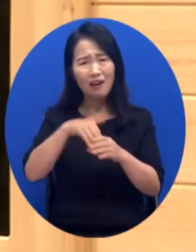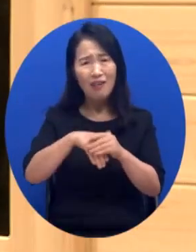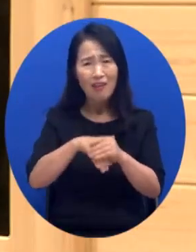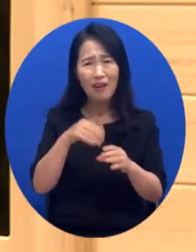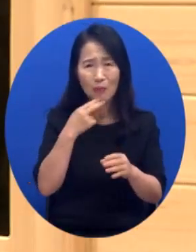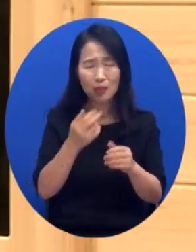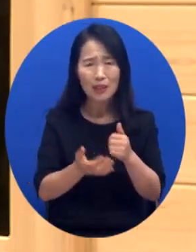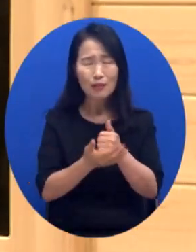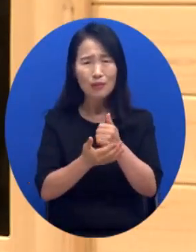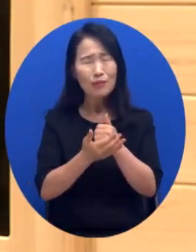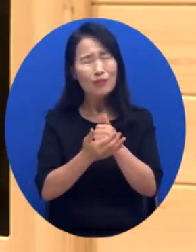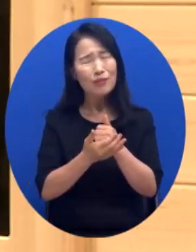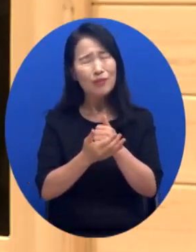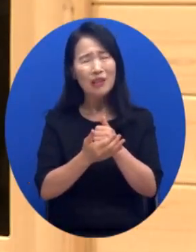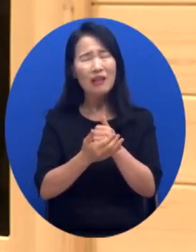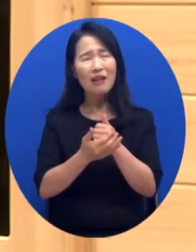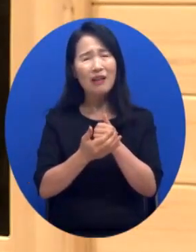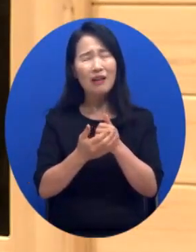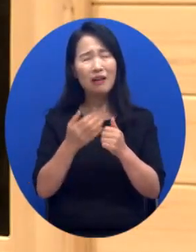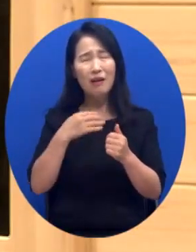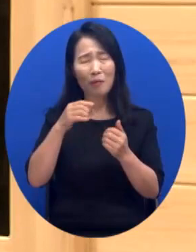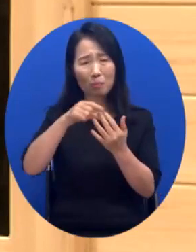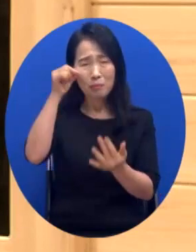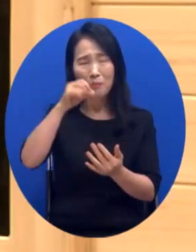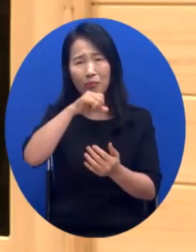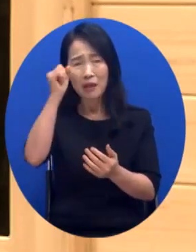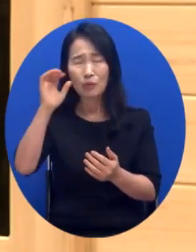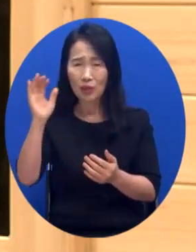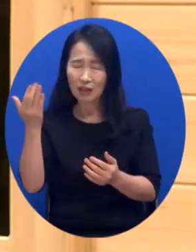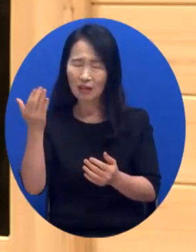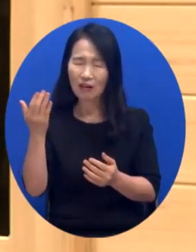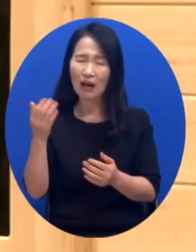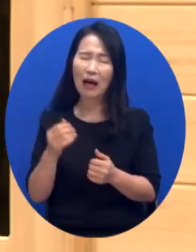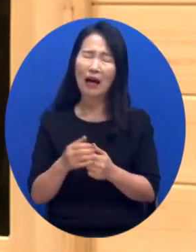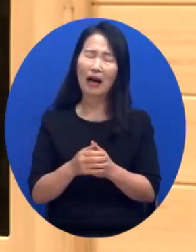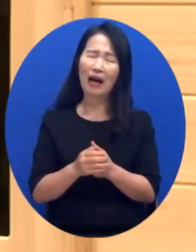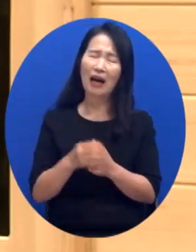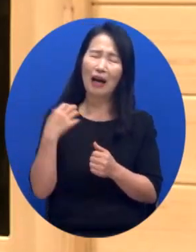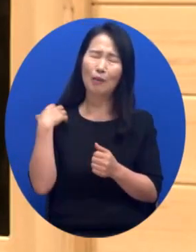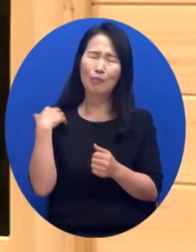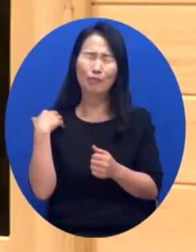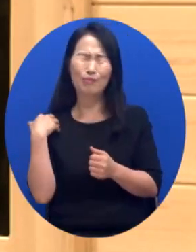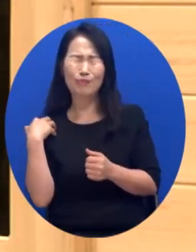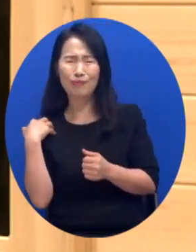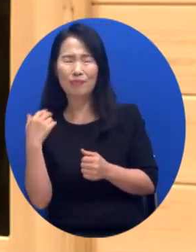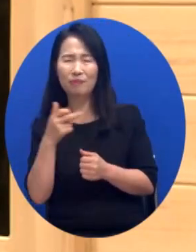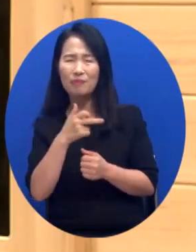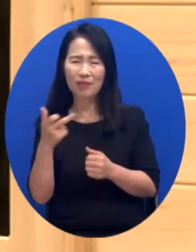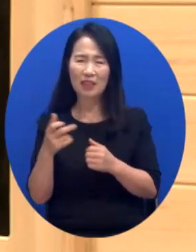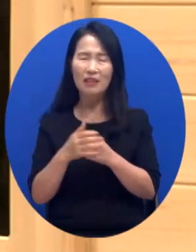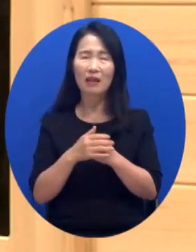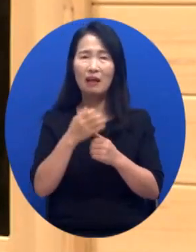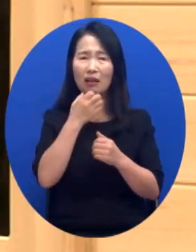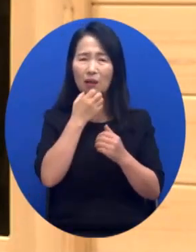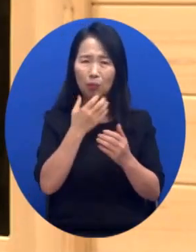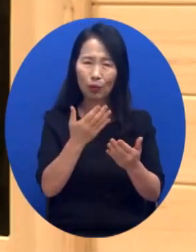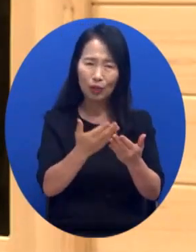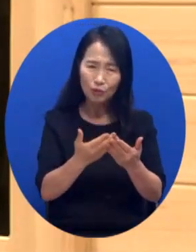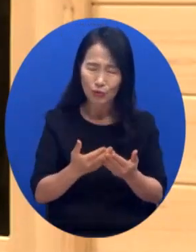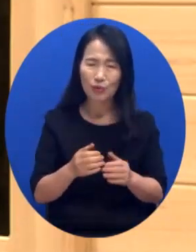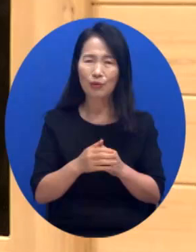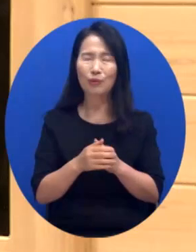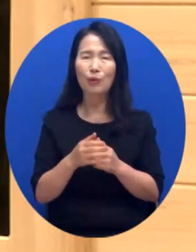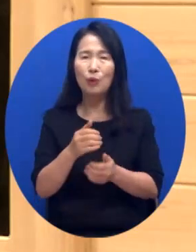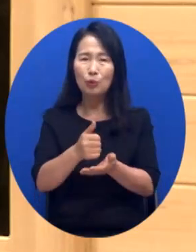없이 이거는 그렇지만 저에게 그만큼 그 부담이 크죠. 양보해 주신 분들 또